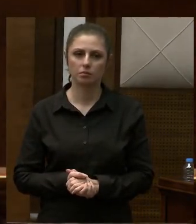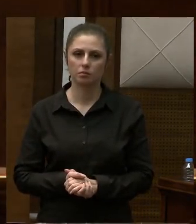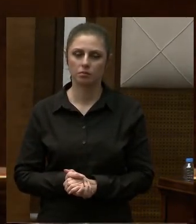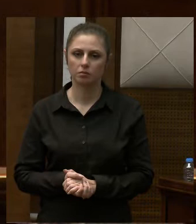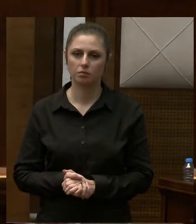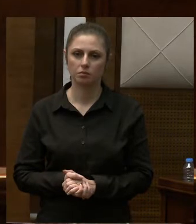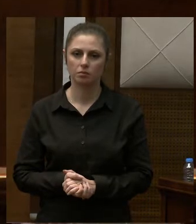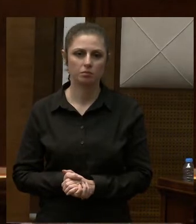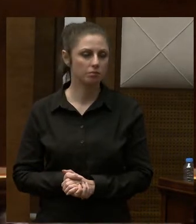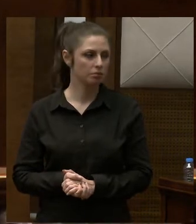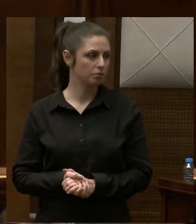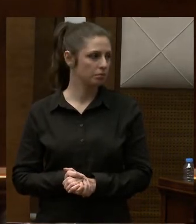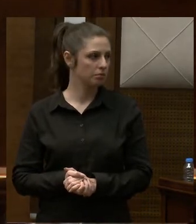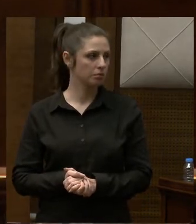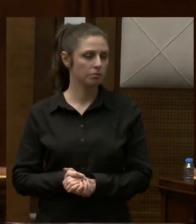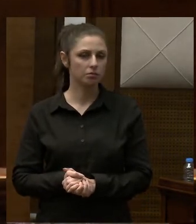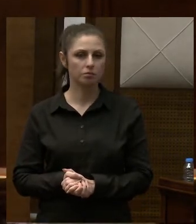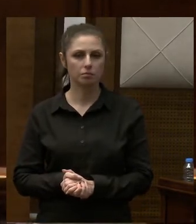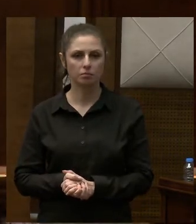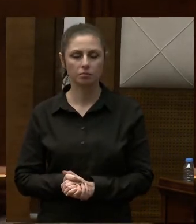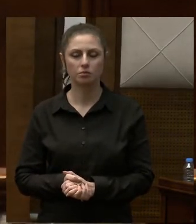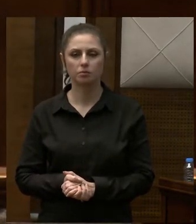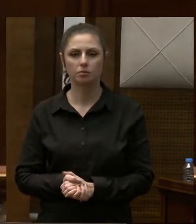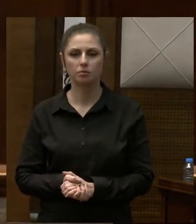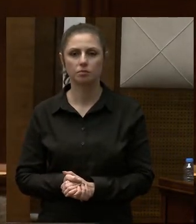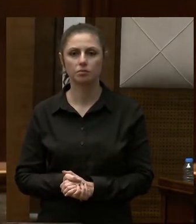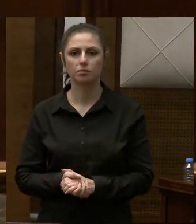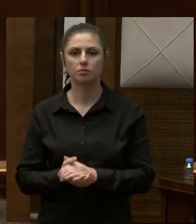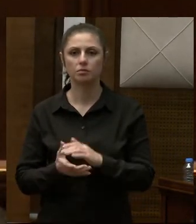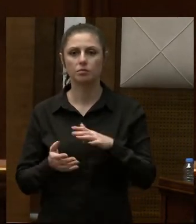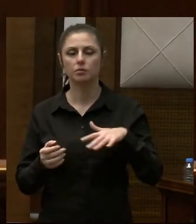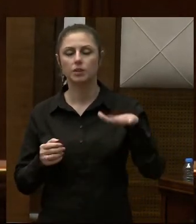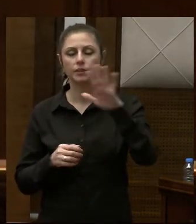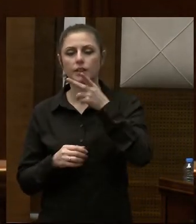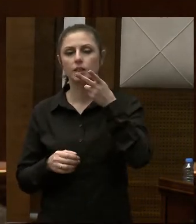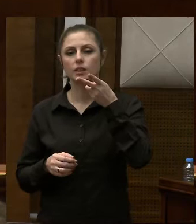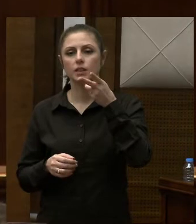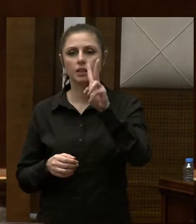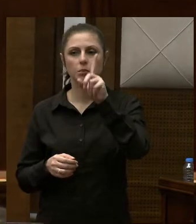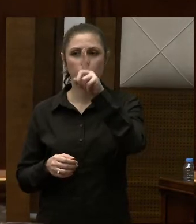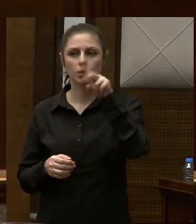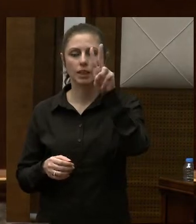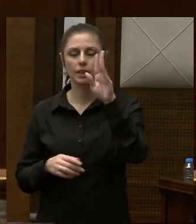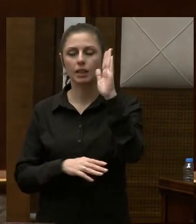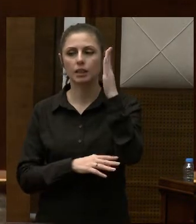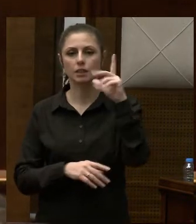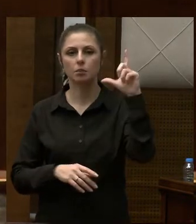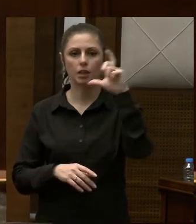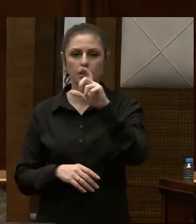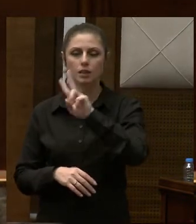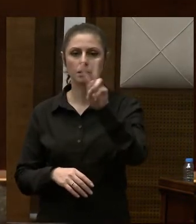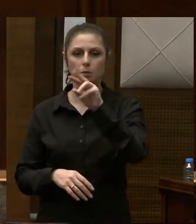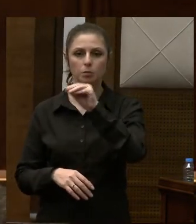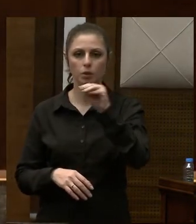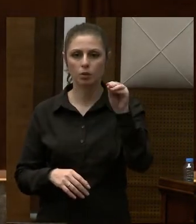Ben de karşıyım. Vatandaş 2017 Kasım ayında 20 milyona